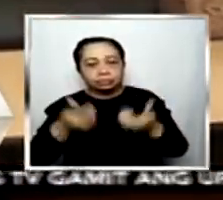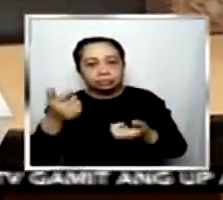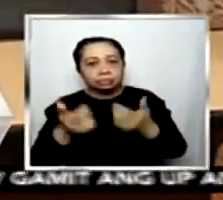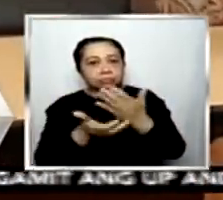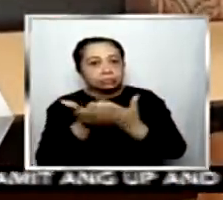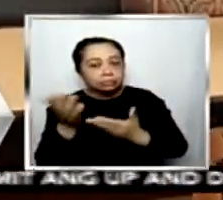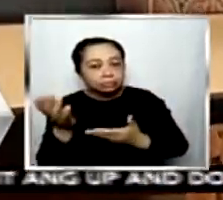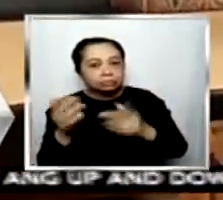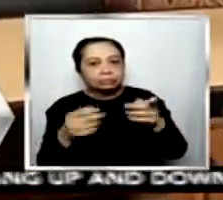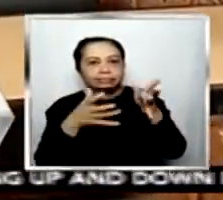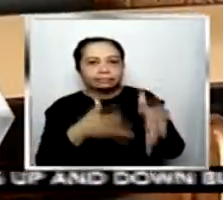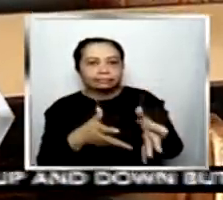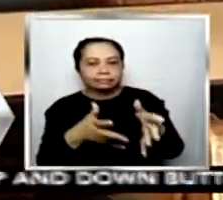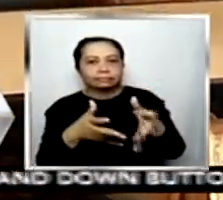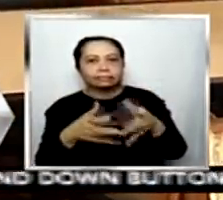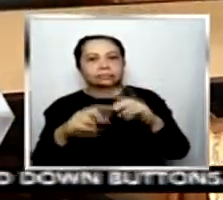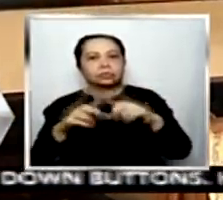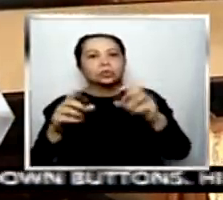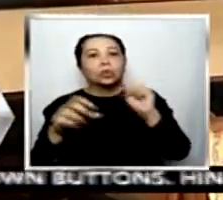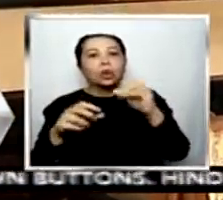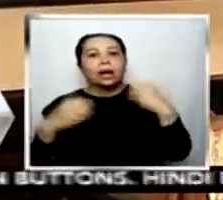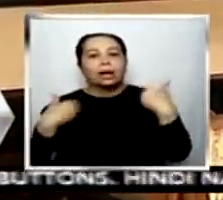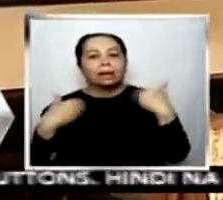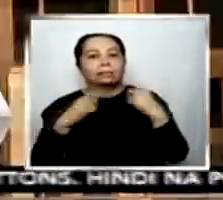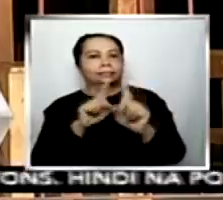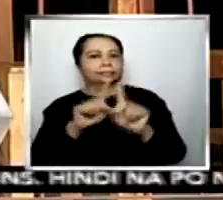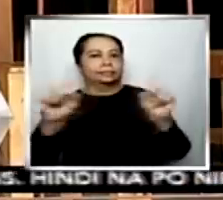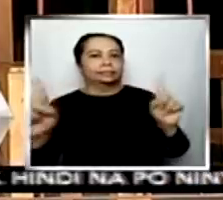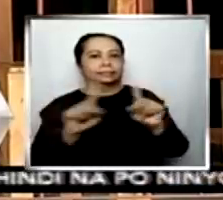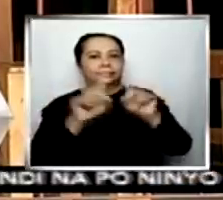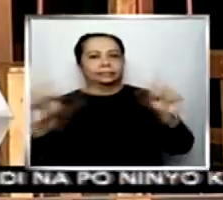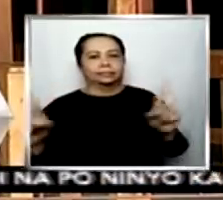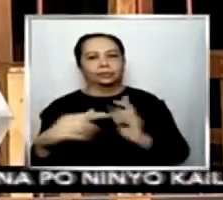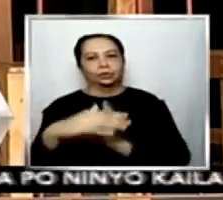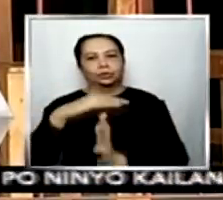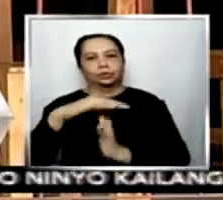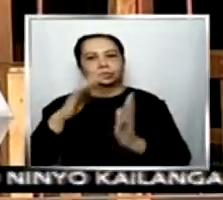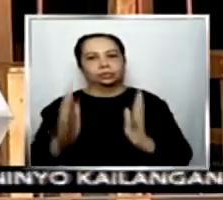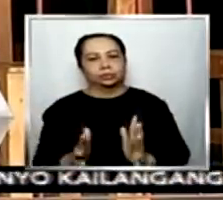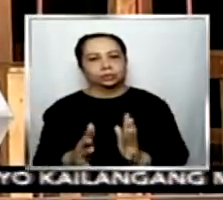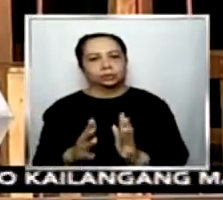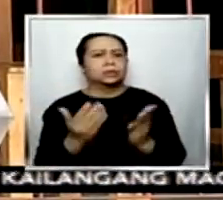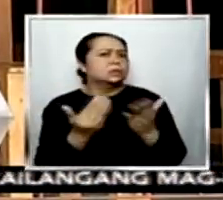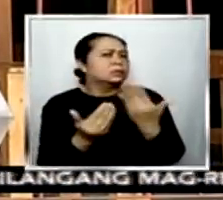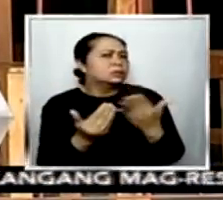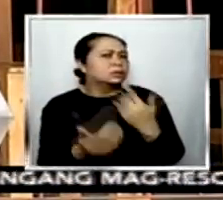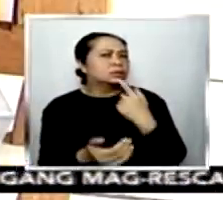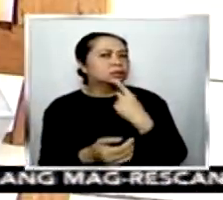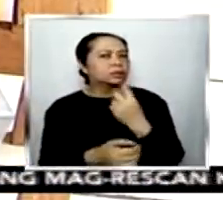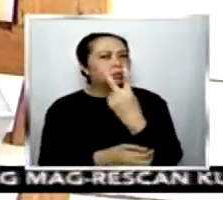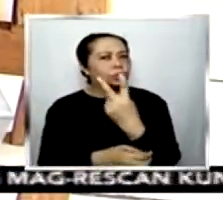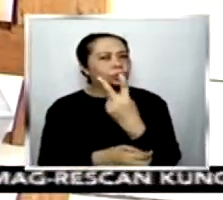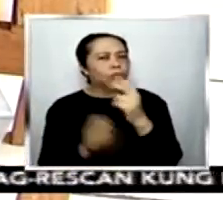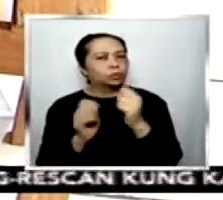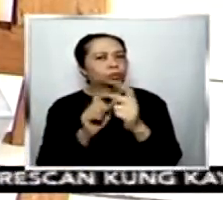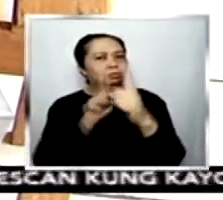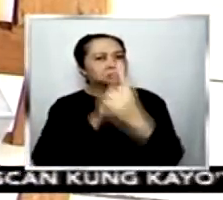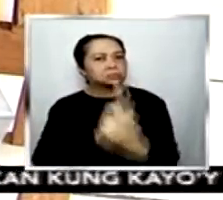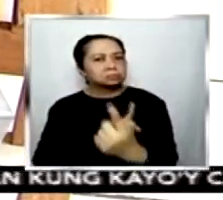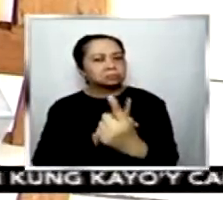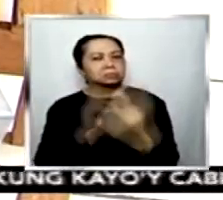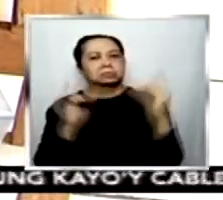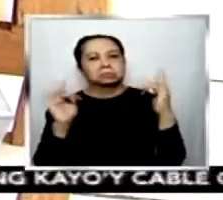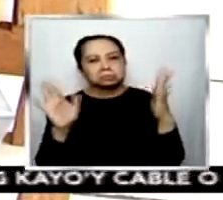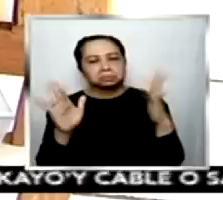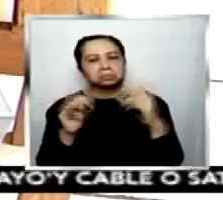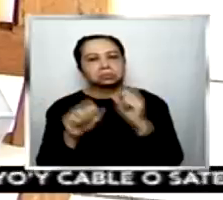iiwanan para magkaroon ng social distancing ang mga customer. Madali lang naman daw kung dalawa ang magkasamang customer. Pwedeng